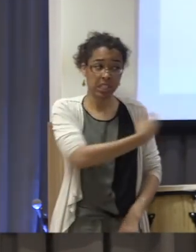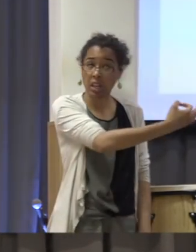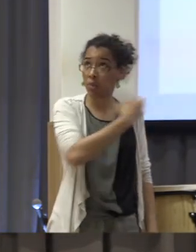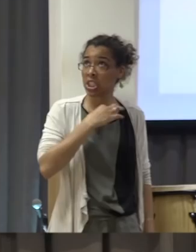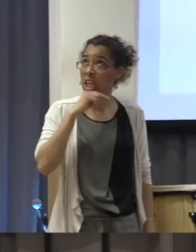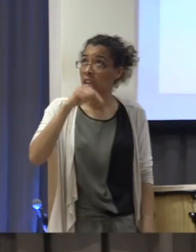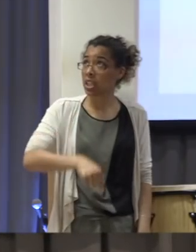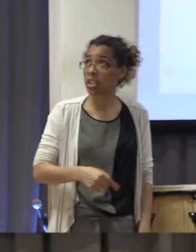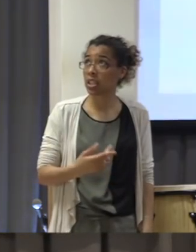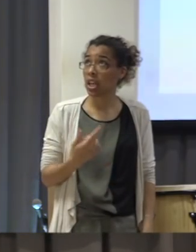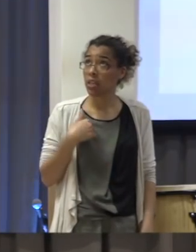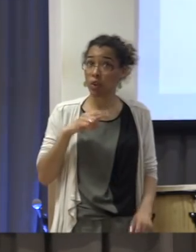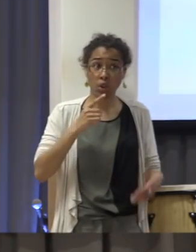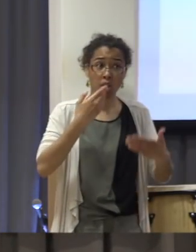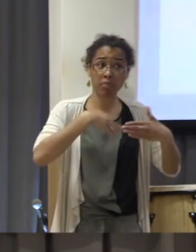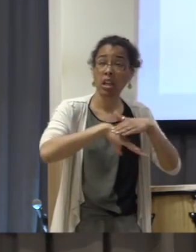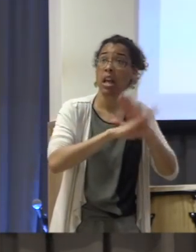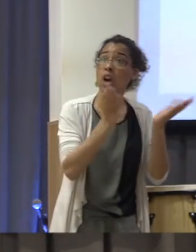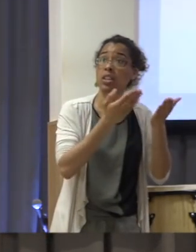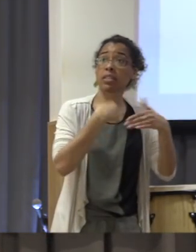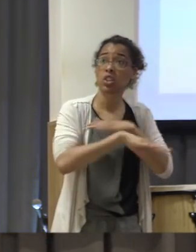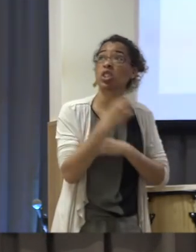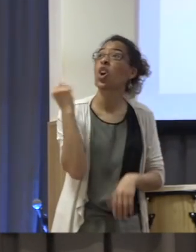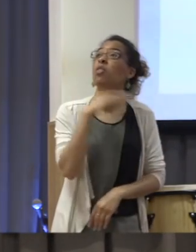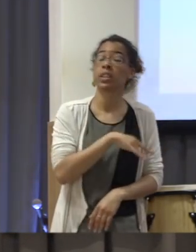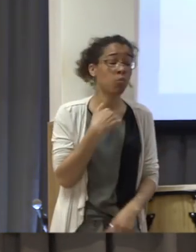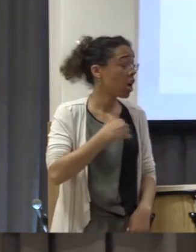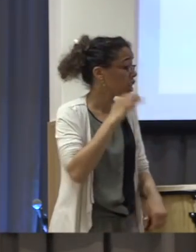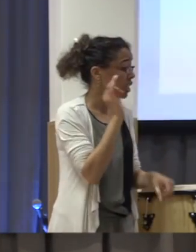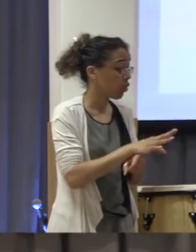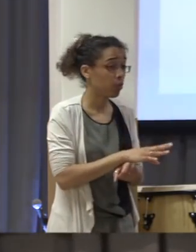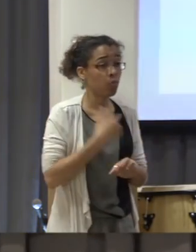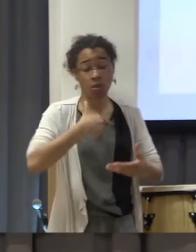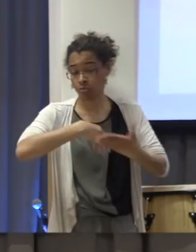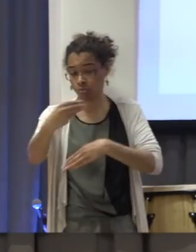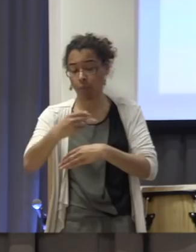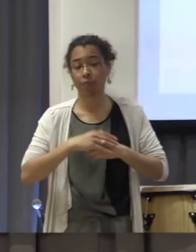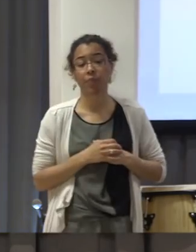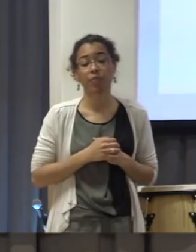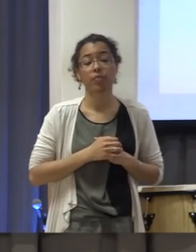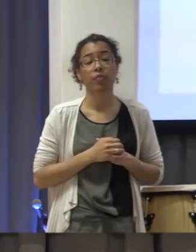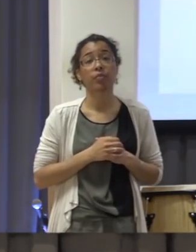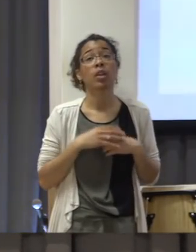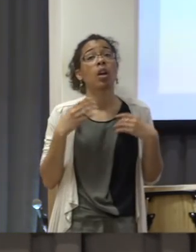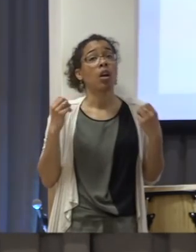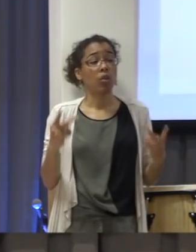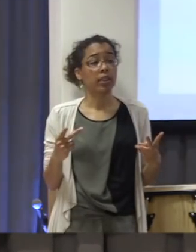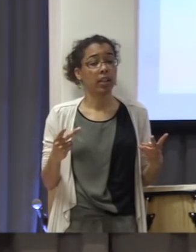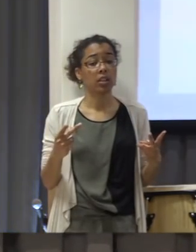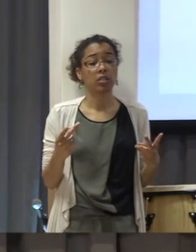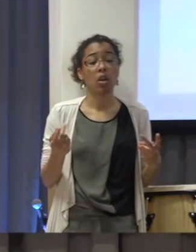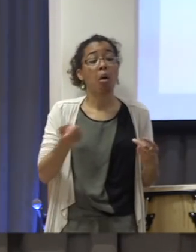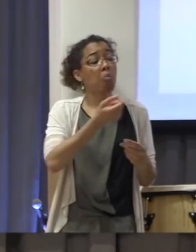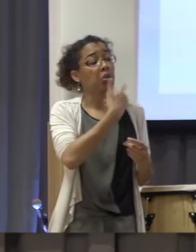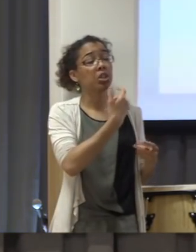il faut que je sois hospitalisé d'urgence. Je dis, non, je sors. J'ai dit, bon, écoute, donne-moi des